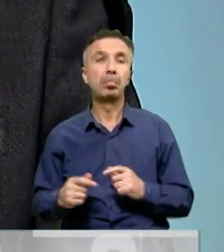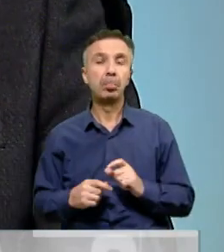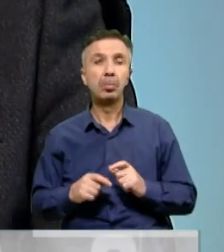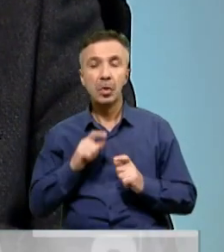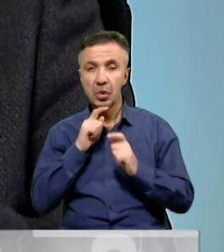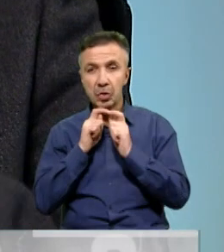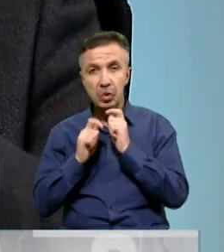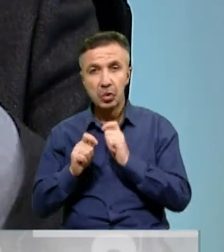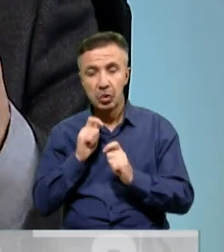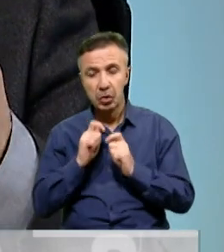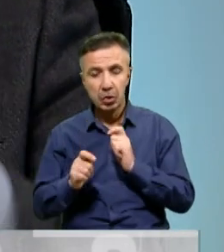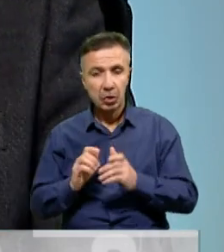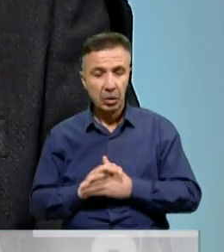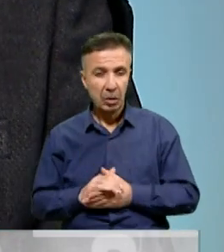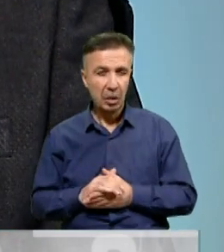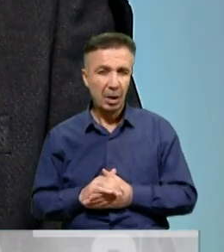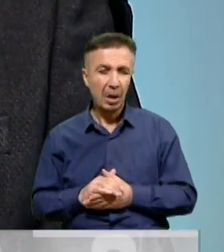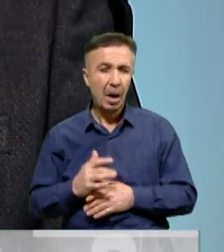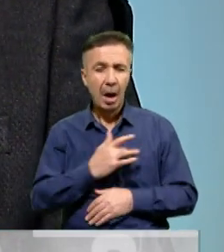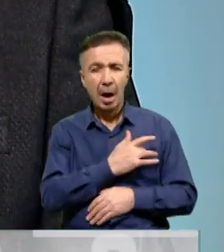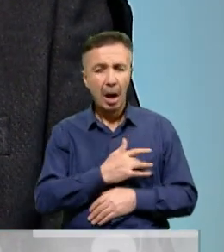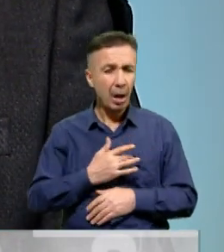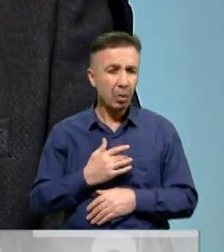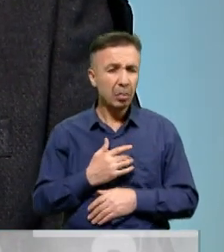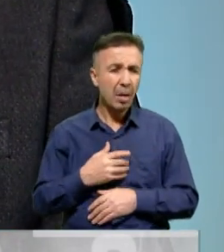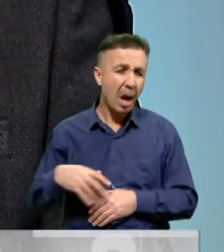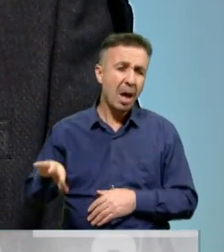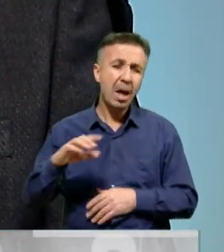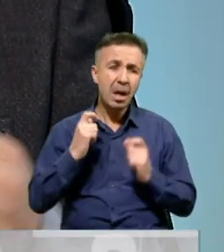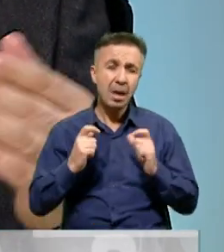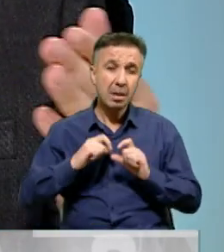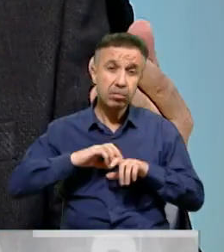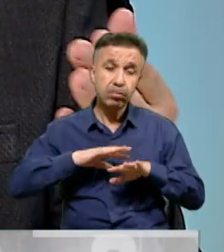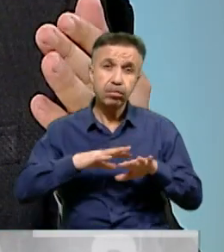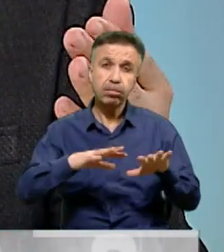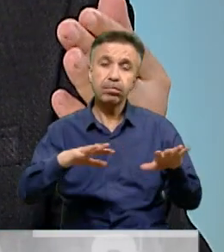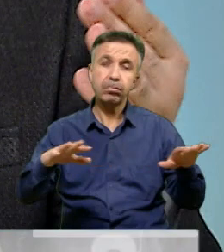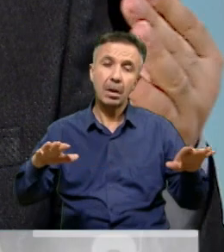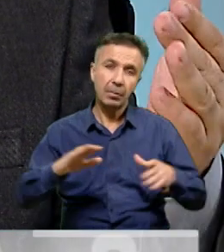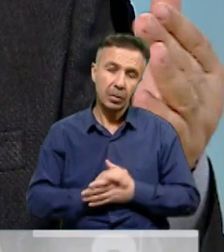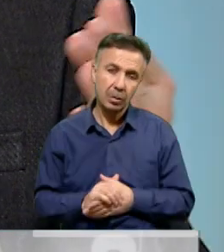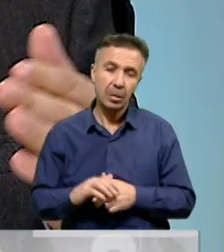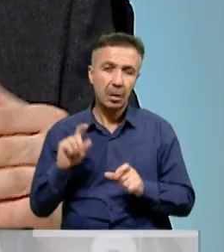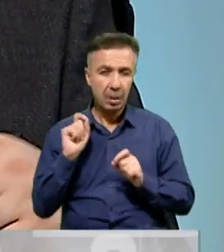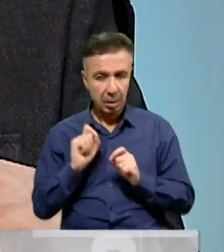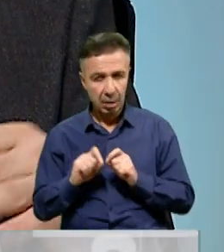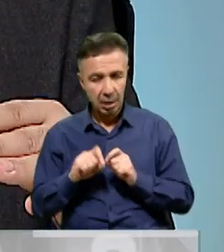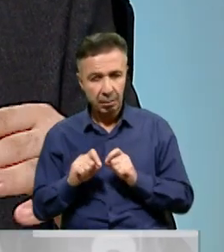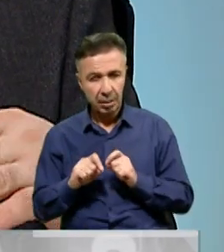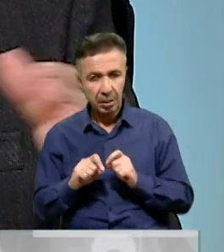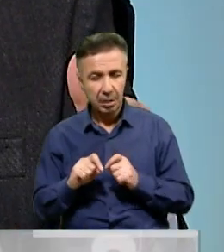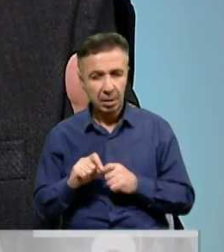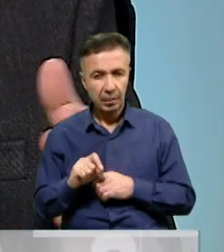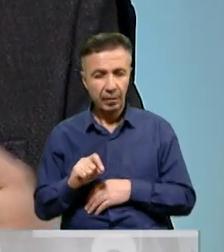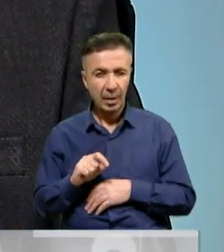öbür taraftan Anadolu'nun ortasına, efendim diğer taraftan ta Kıbrıs, Kuzey